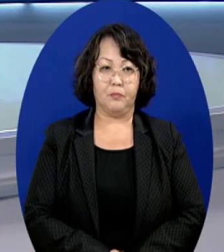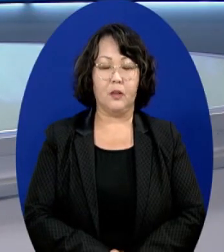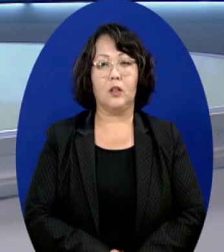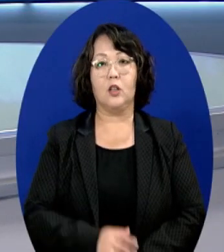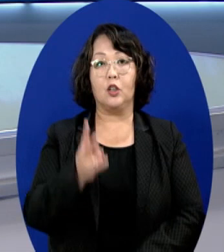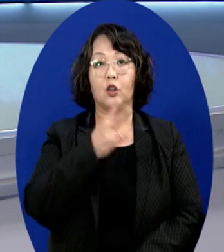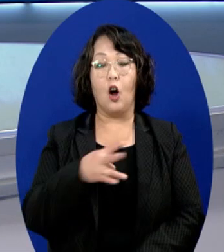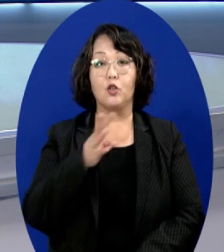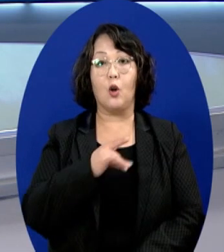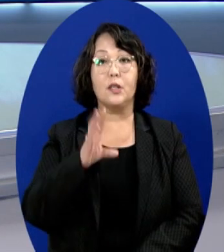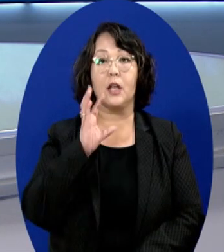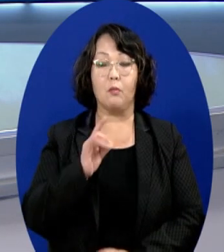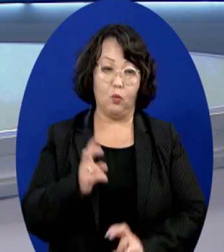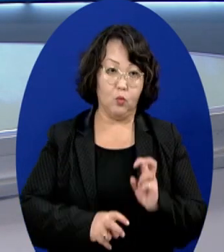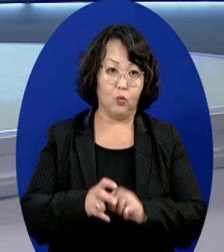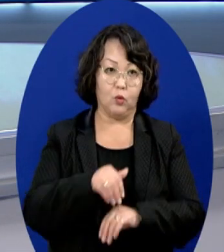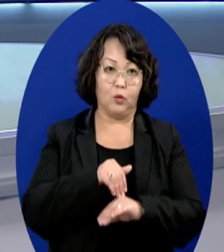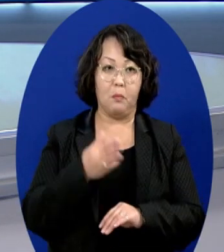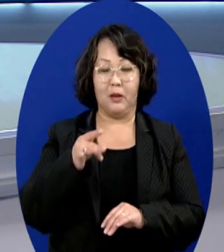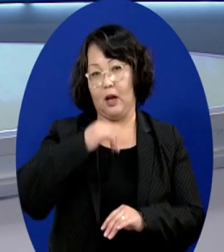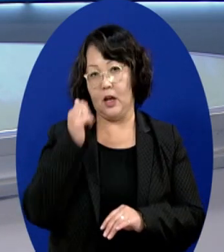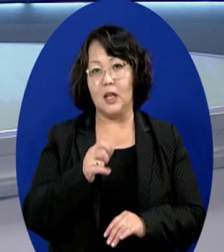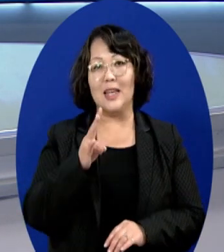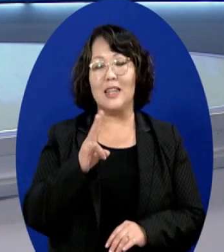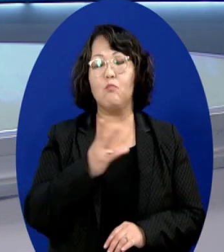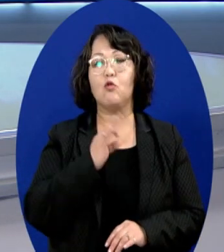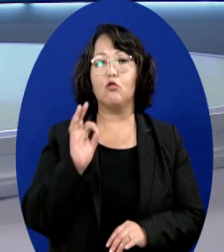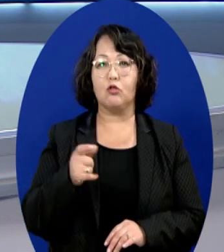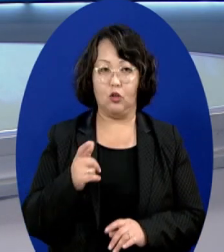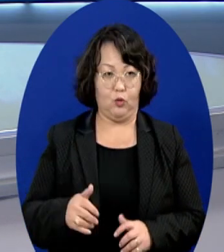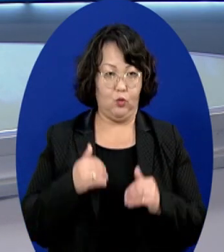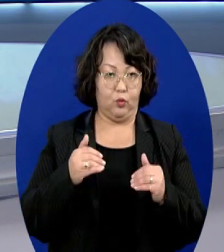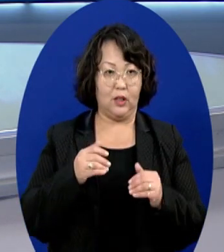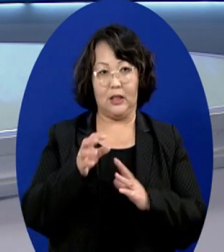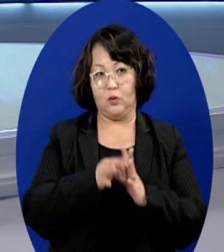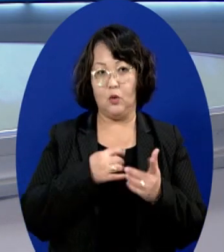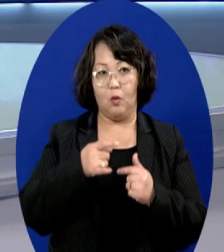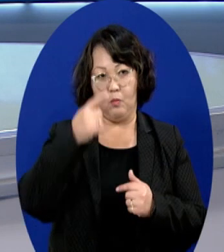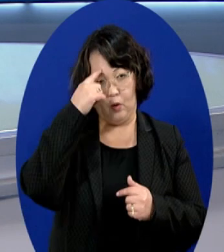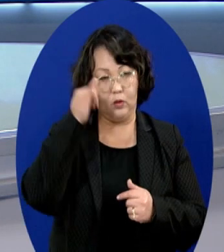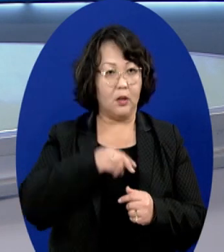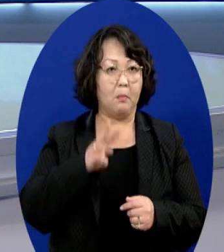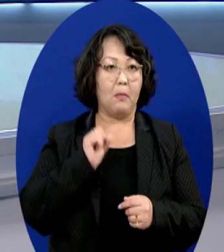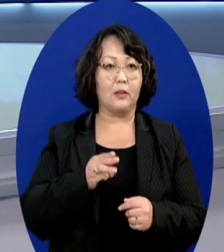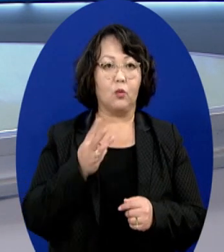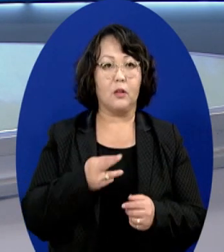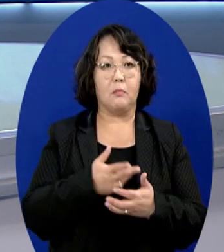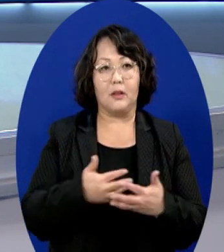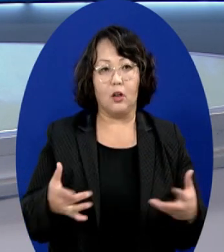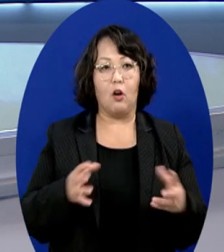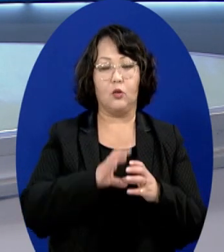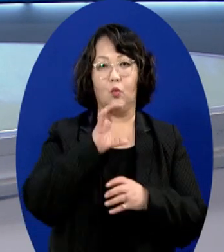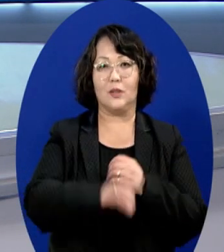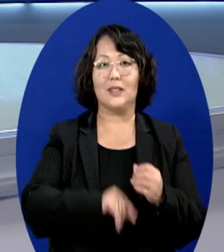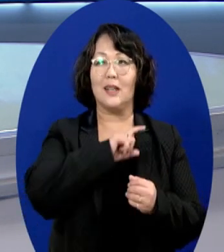Нос нолрын салбарын үйлдвэрийн тогтвортой байдлыг хангах нэмээ өртгийн сүлжээ хөгжүүлэх чиглэлээр хэлцүүлэг боллоо. Манай улс малынхаа түүхийг олон улсын зах зээлд нэвтрүүлэхийн тулд